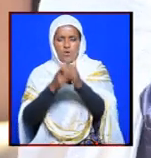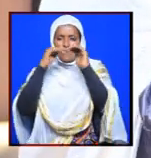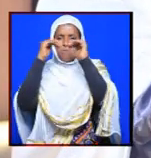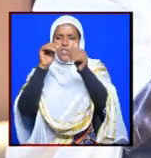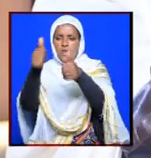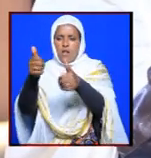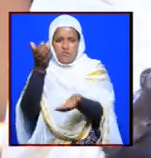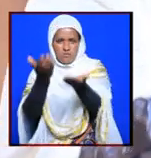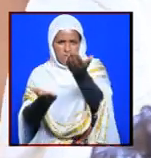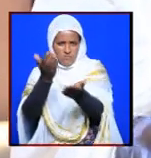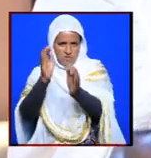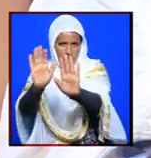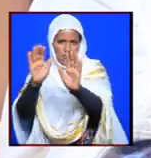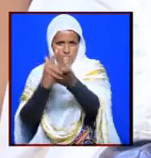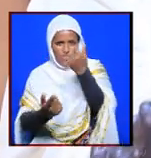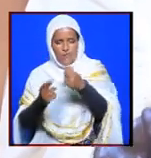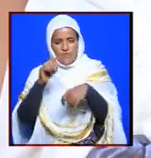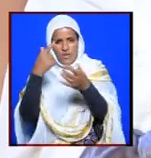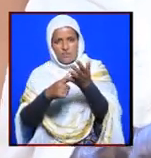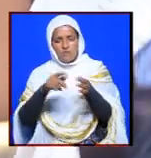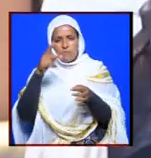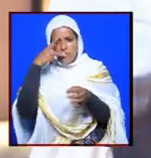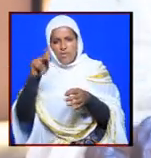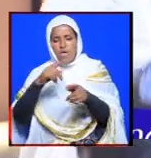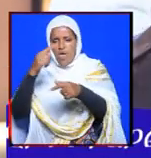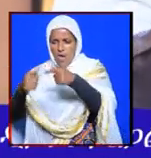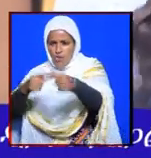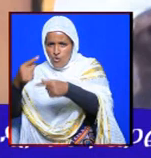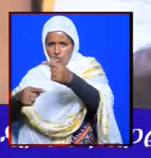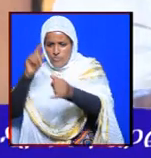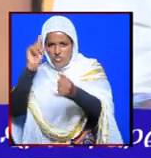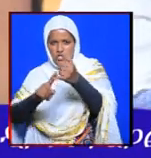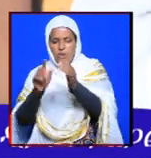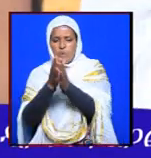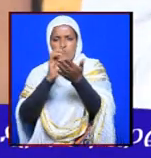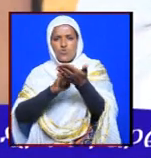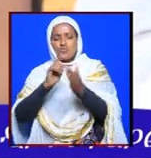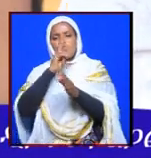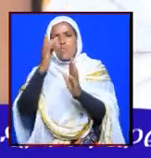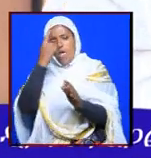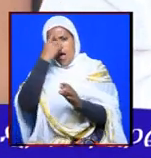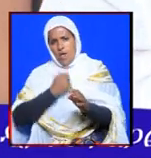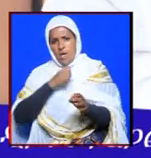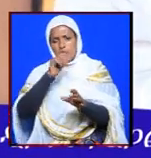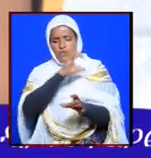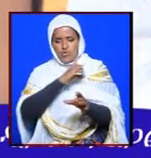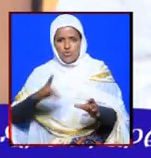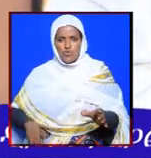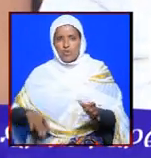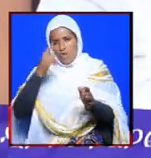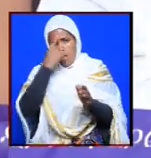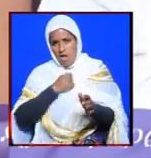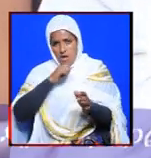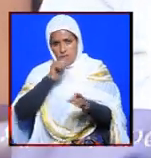ነገር የሚለኩት ራሳቸው ስለሆኑ ወደዚህ ነው የሚያመጣው። እና ፕሮቴስታንቲዝም ሄዶ በቃ በመጽሐፍ ቅዱስ እውነተኛነት አላምንም፣ በክርስቶስ